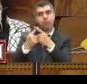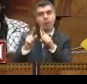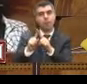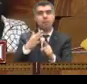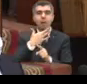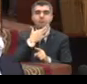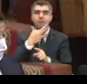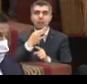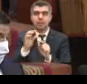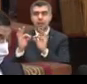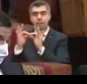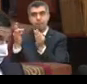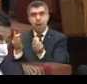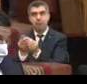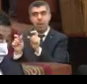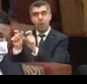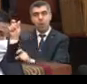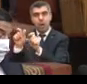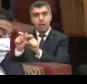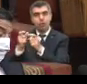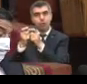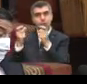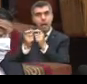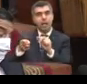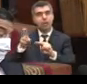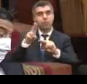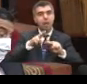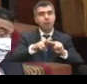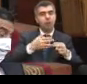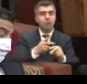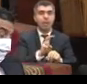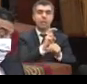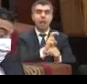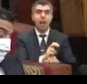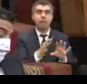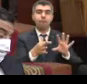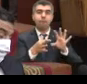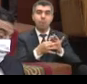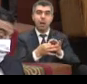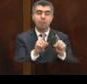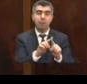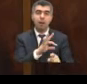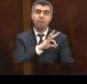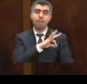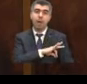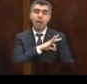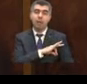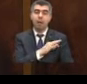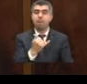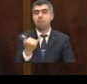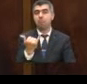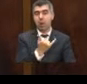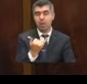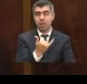الأسر والمقاولات والتجار والمهنيين والحرفيين إلى تمويلات بنكية بشروط ميسرة